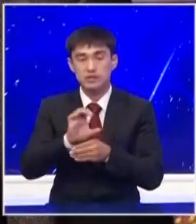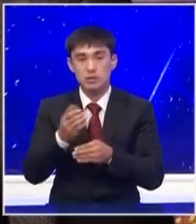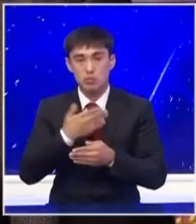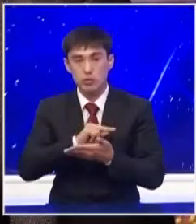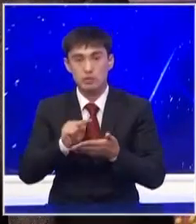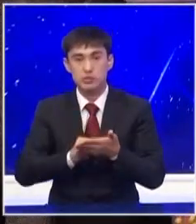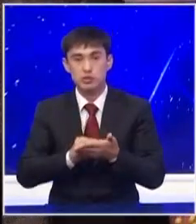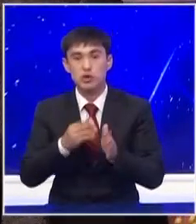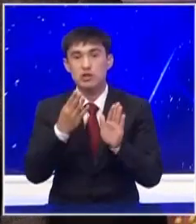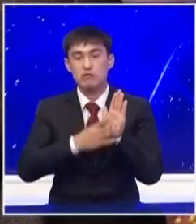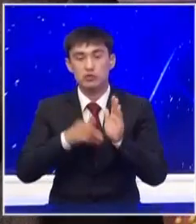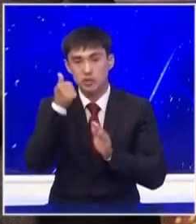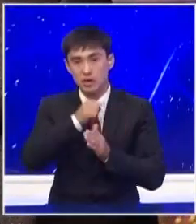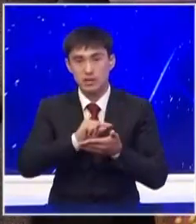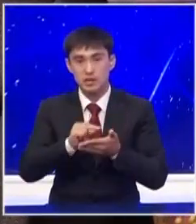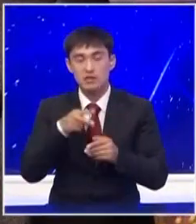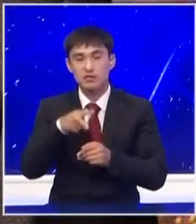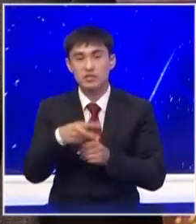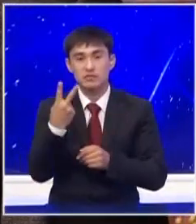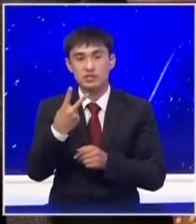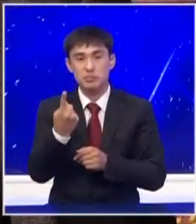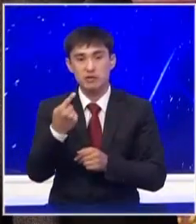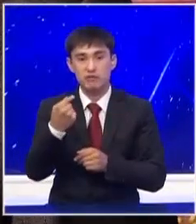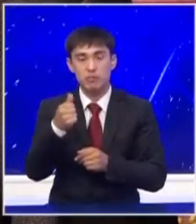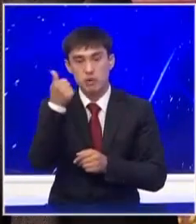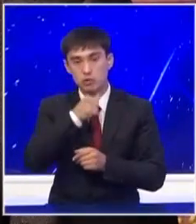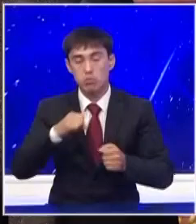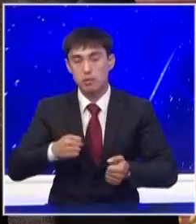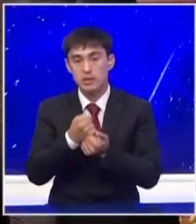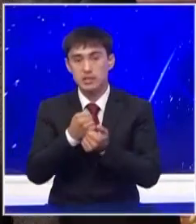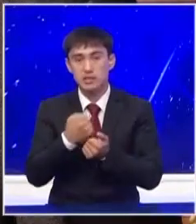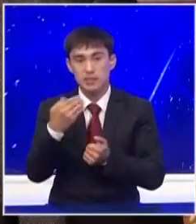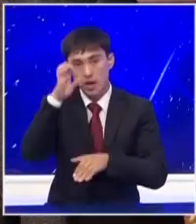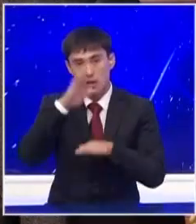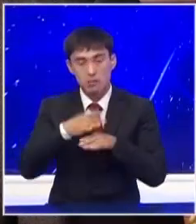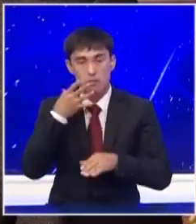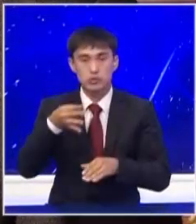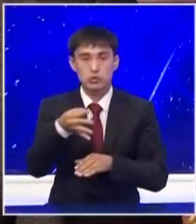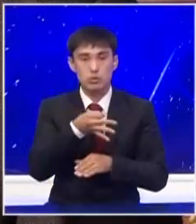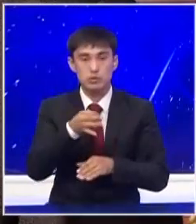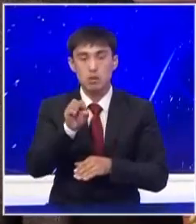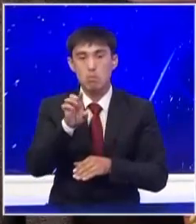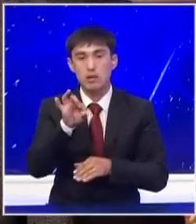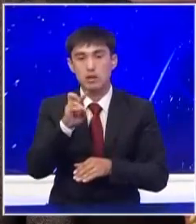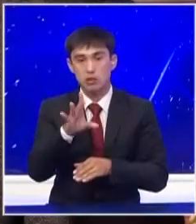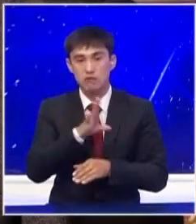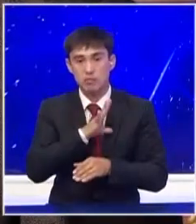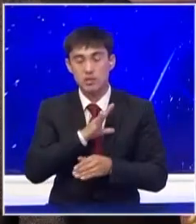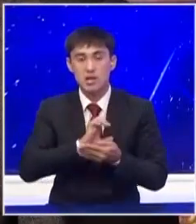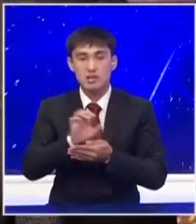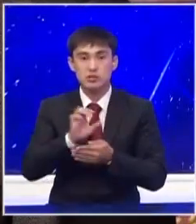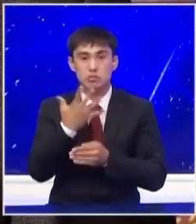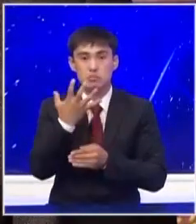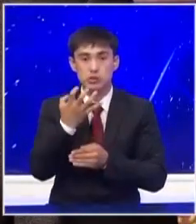мною еще в 90-х годах. В 2021 при поддержке тогда еще акима Алматинской области Аманды Кабаталова тиражом